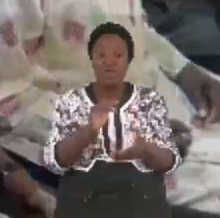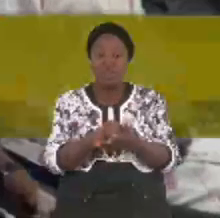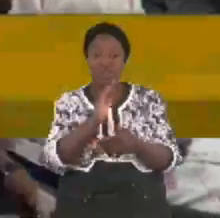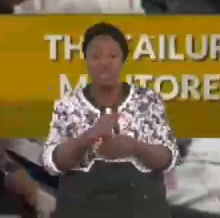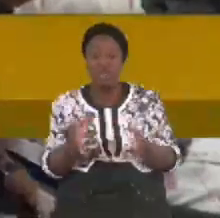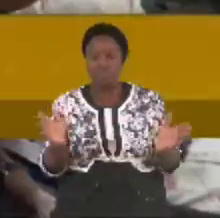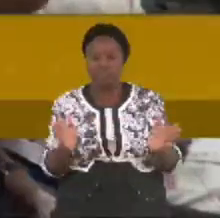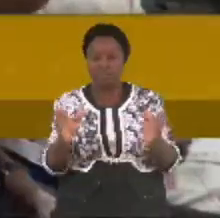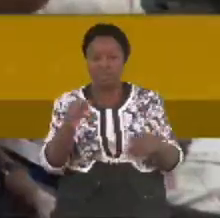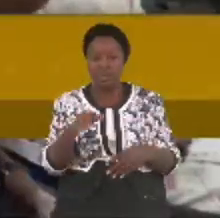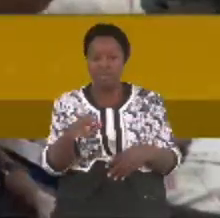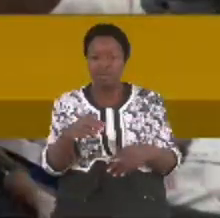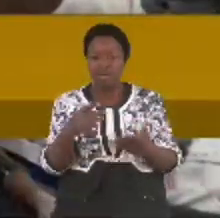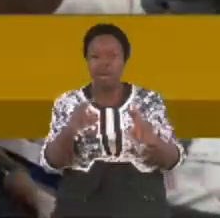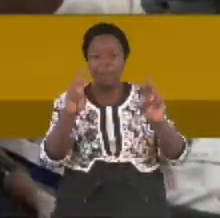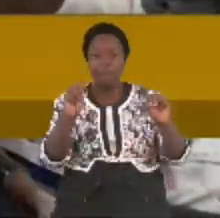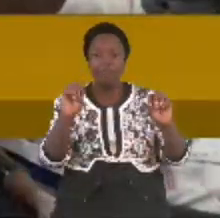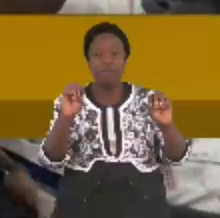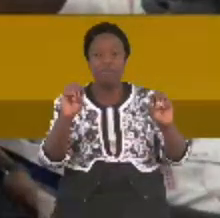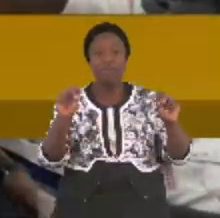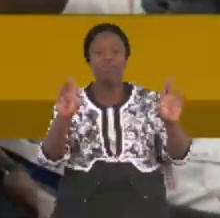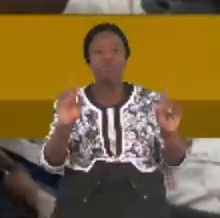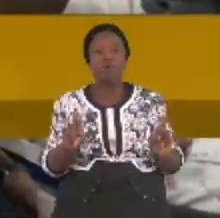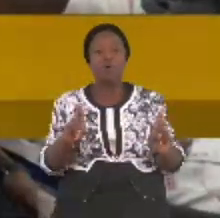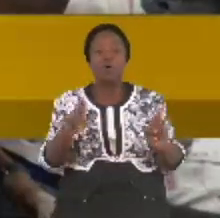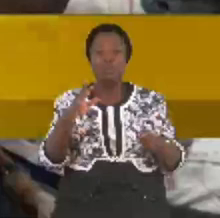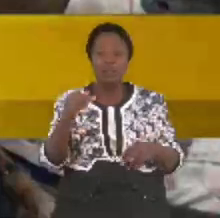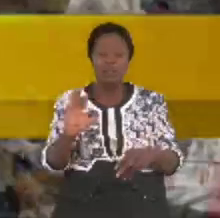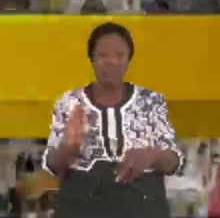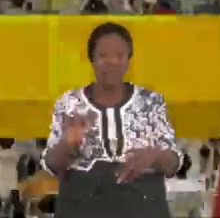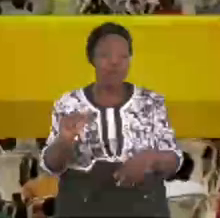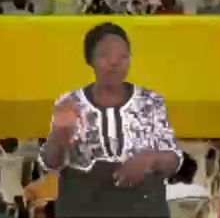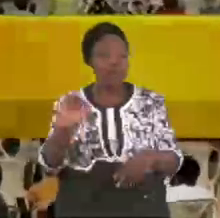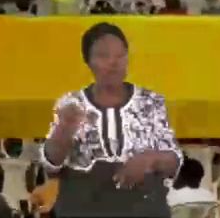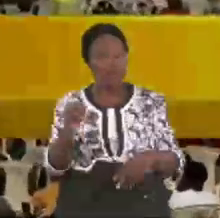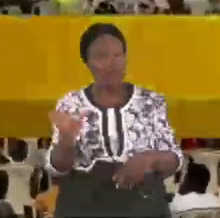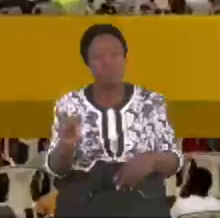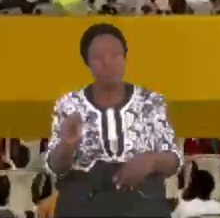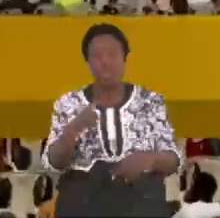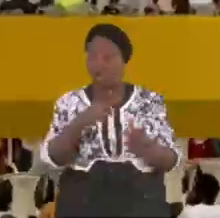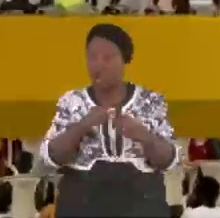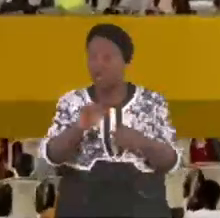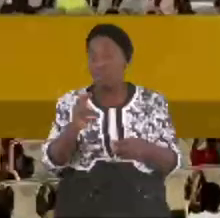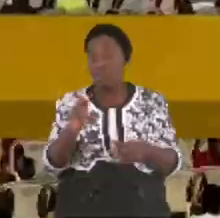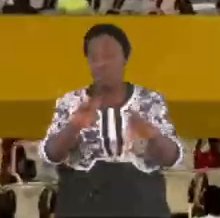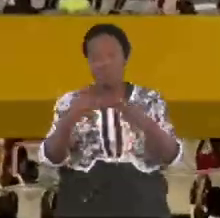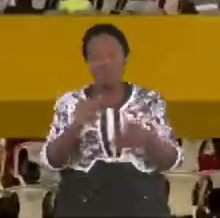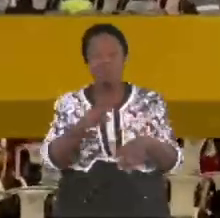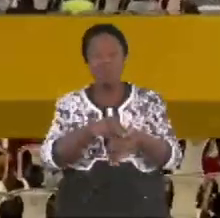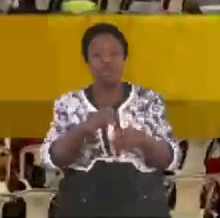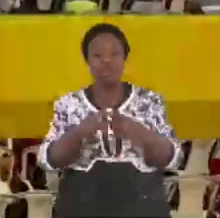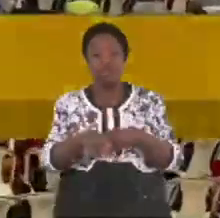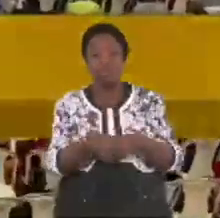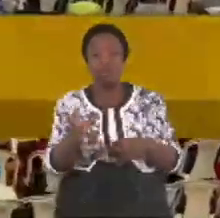a formé ces gens-là. Il les a suivis. Et Jean leur a donné le message.